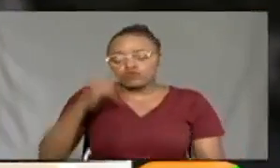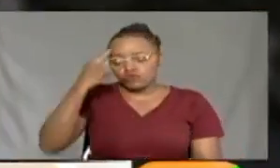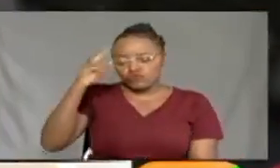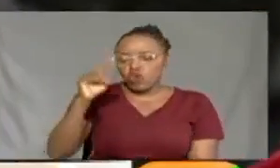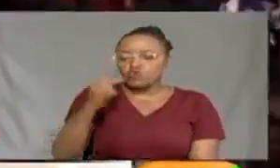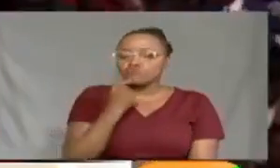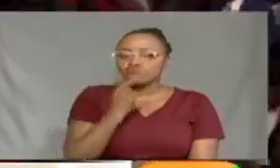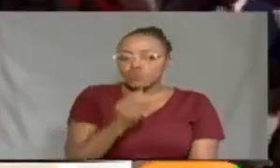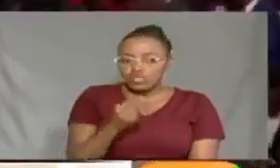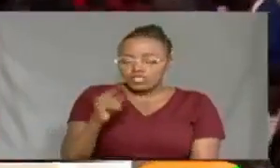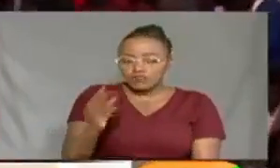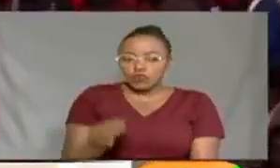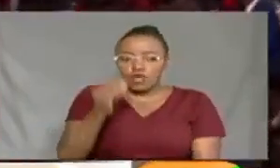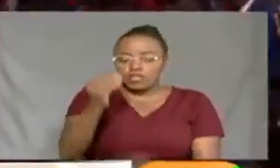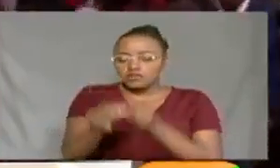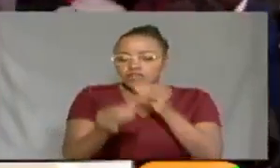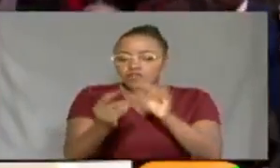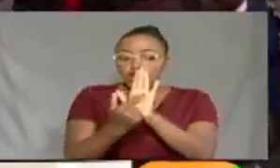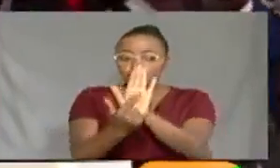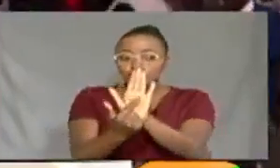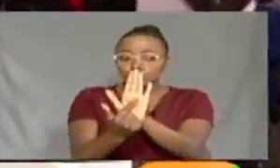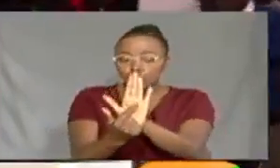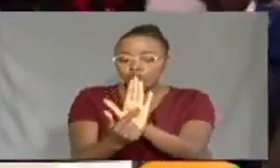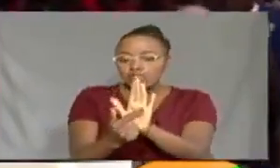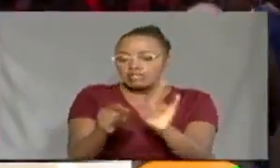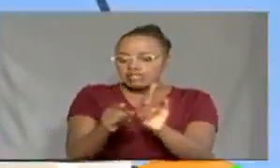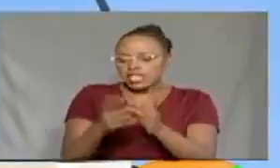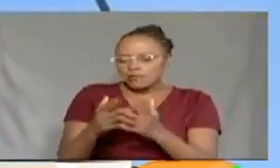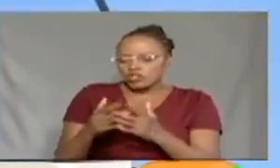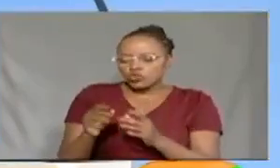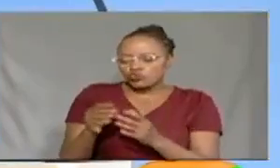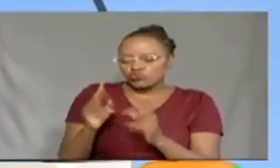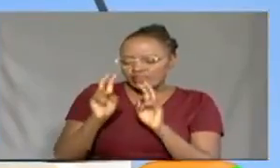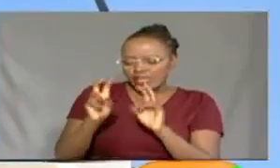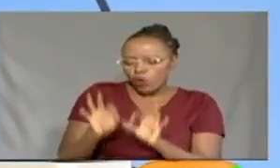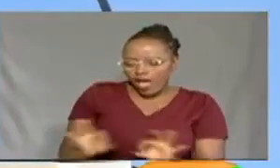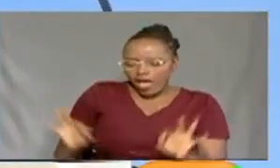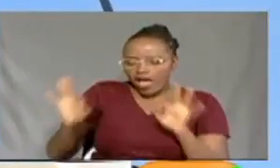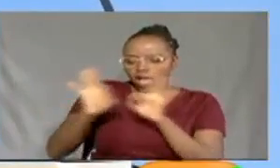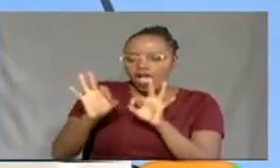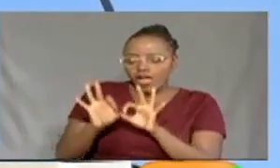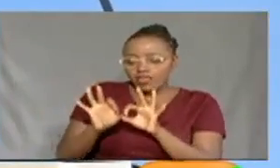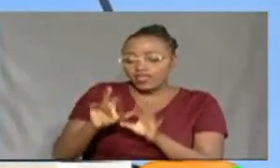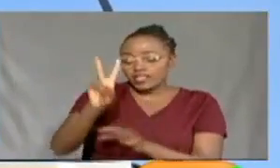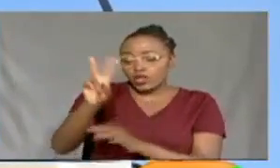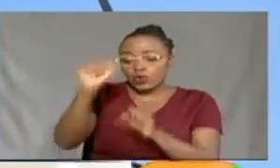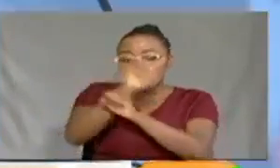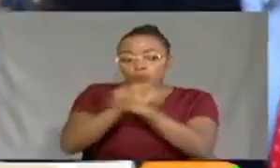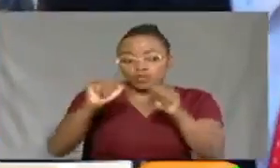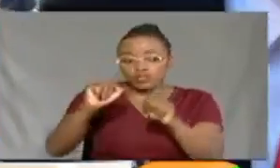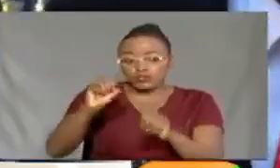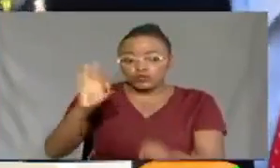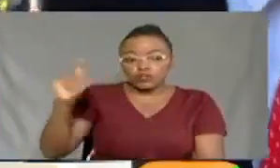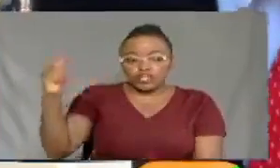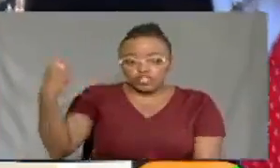Moi, wakipewa kama ishara ya kumwenzi aliyekuwa rais wa pili ya Jamhuri ya Kenya.